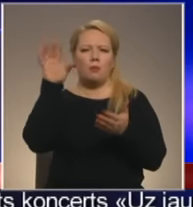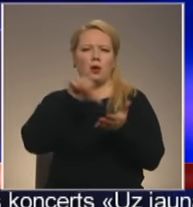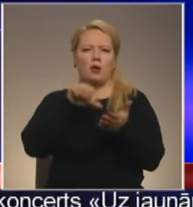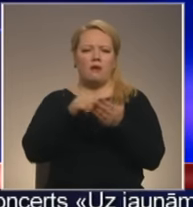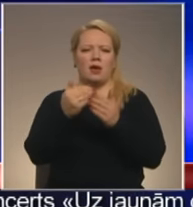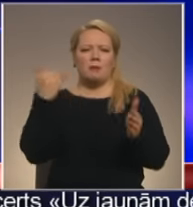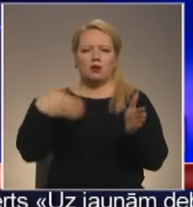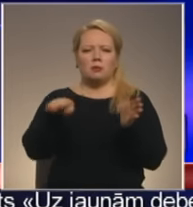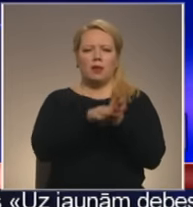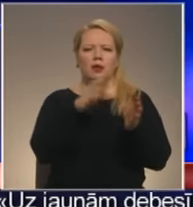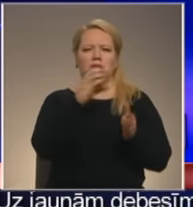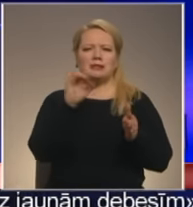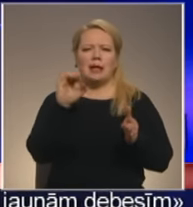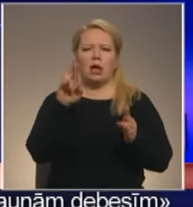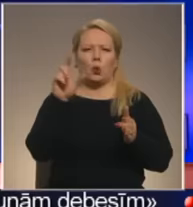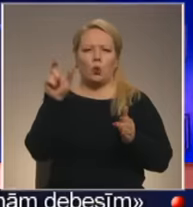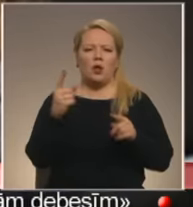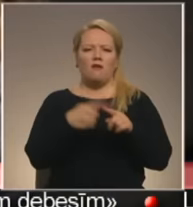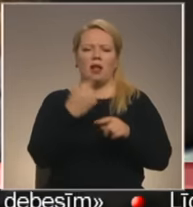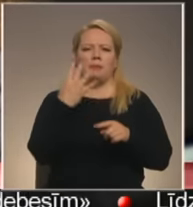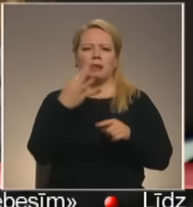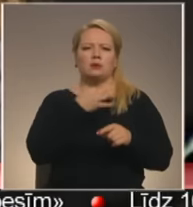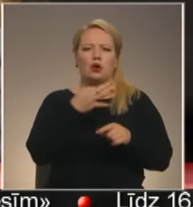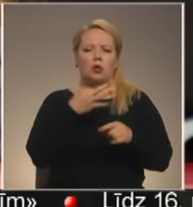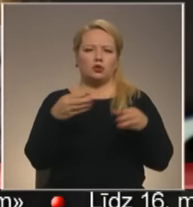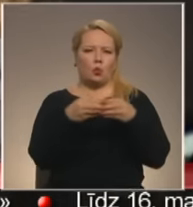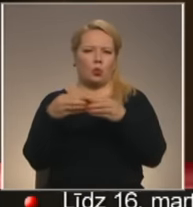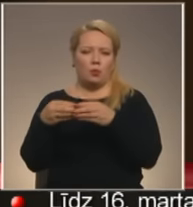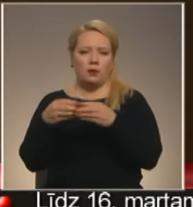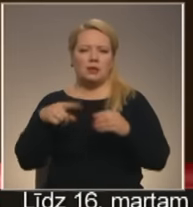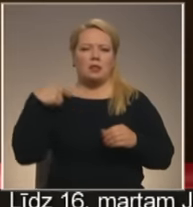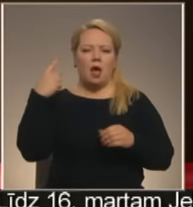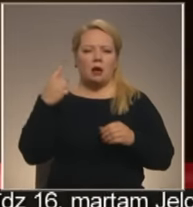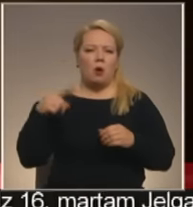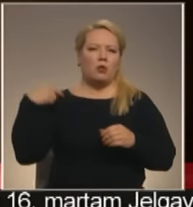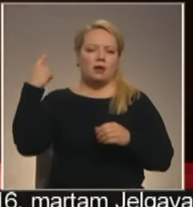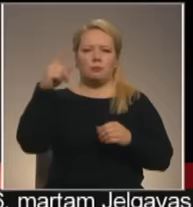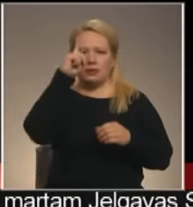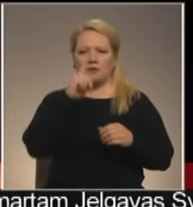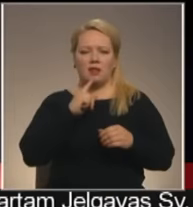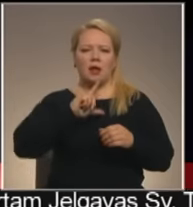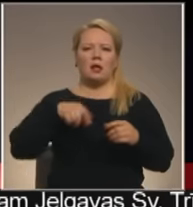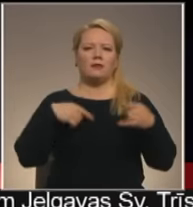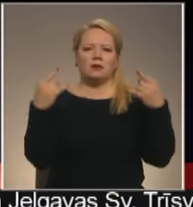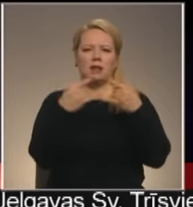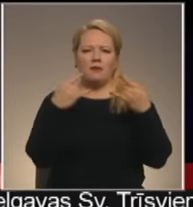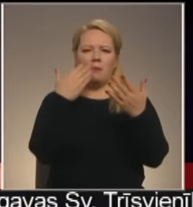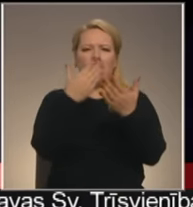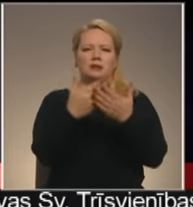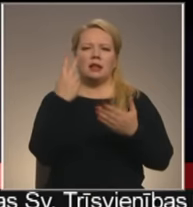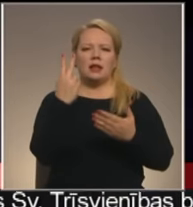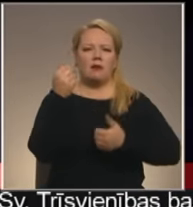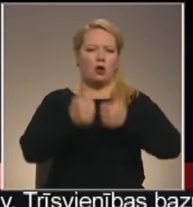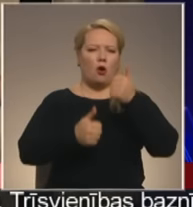startējusī Katrīna Cīrule un vēl 15 solisti un grupas. Nākamajā un aiznākamajā svētdienā Latvijas televīzijā demonstrēs